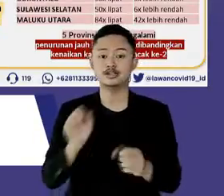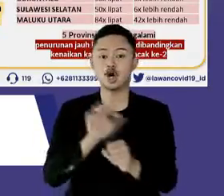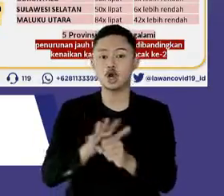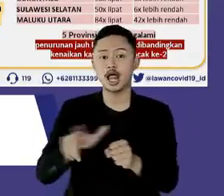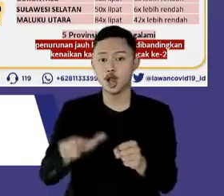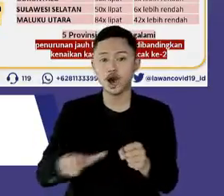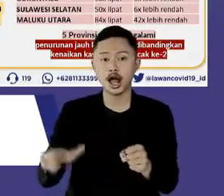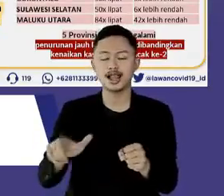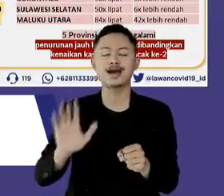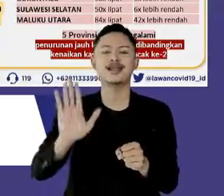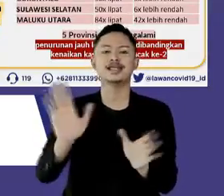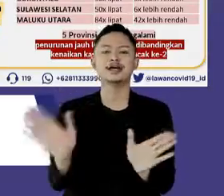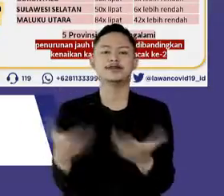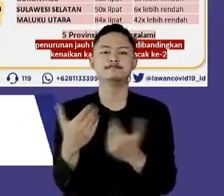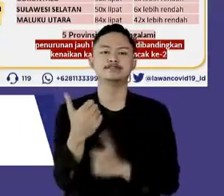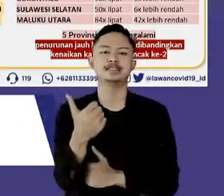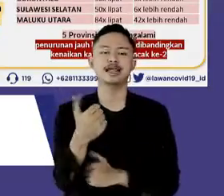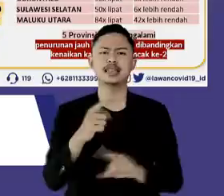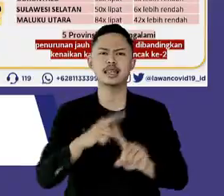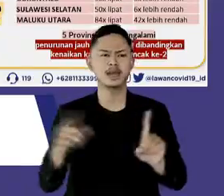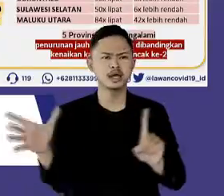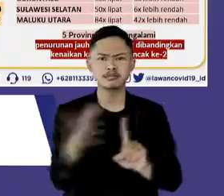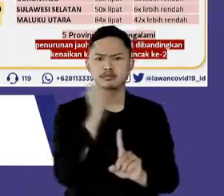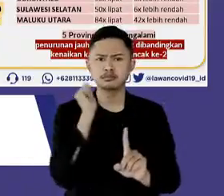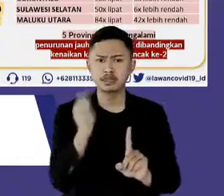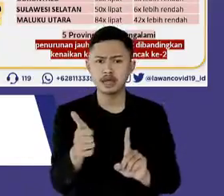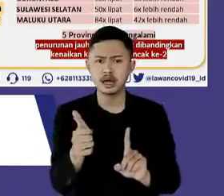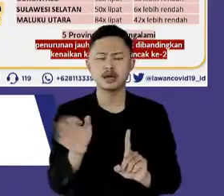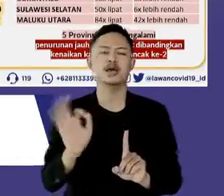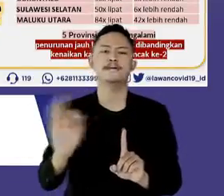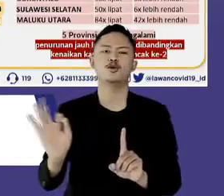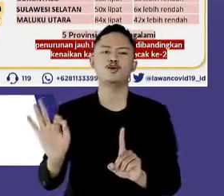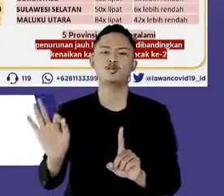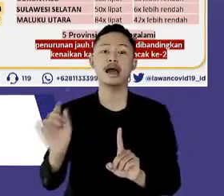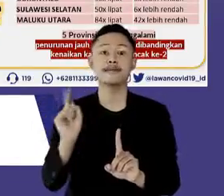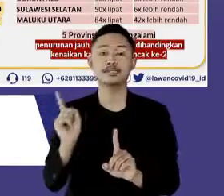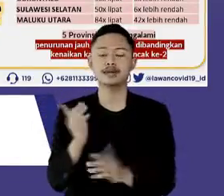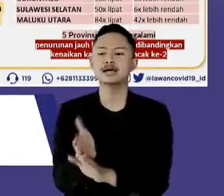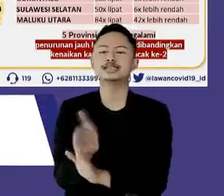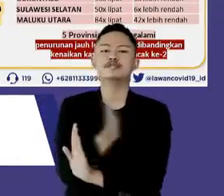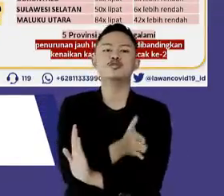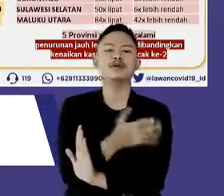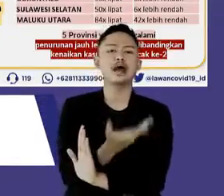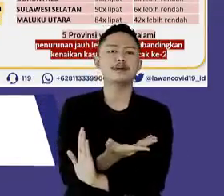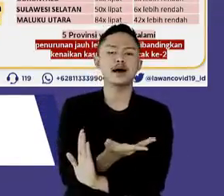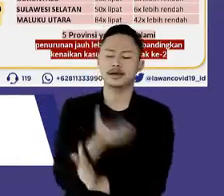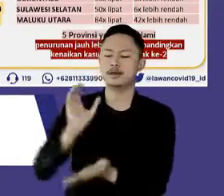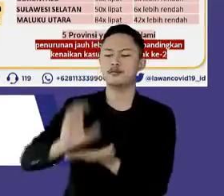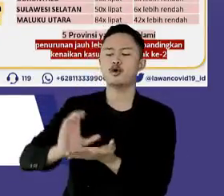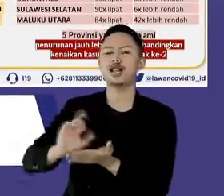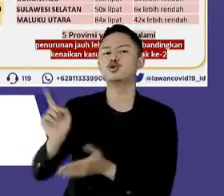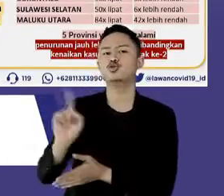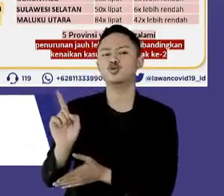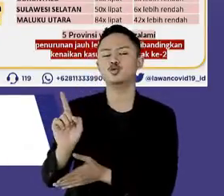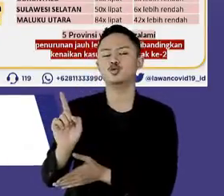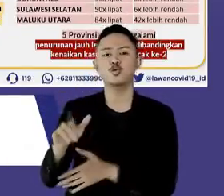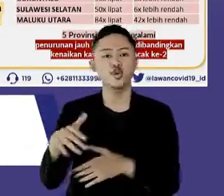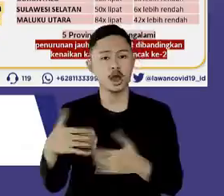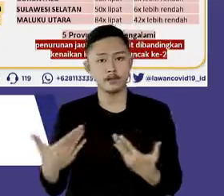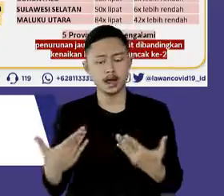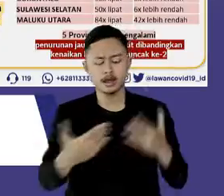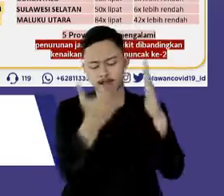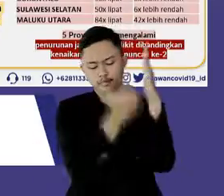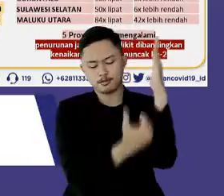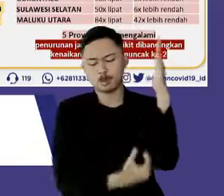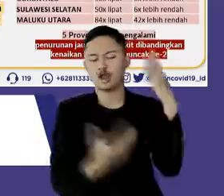tidak akan bisa tercapai apabila modal utama yaitu kepatuhan portal Kesehatan tidak terus dilaksanakan dengan